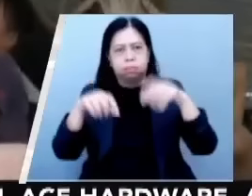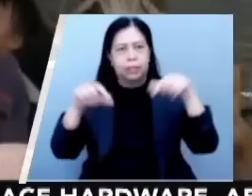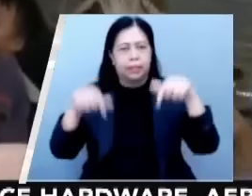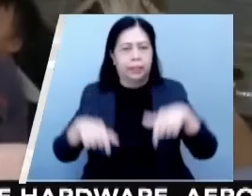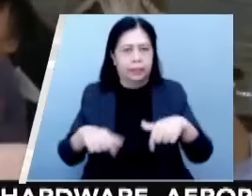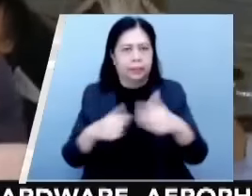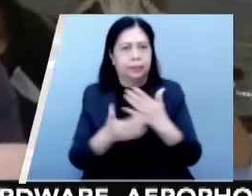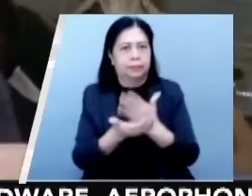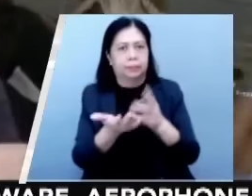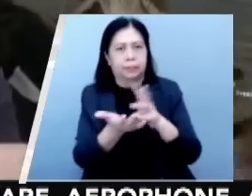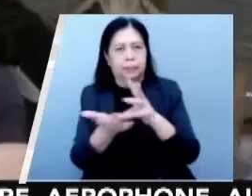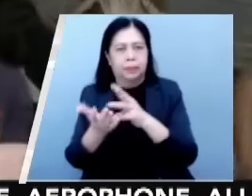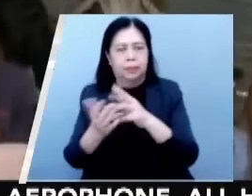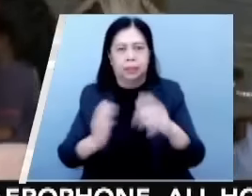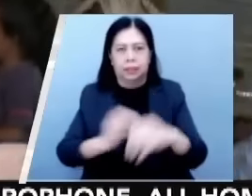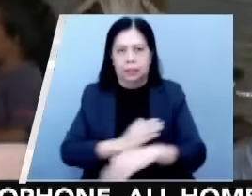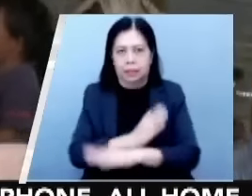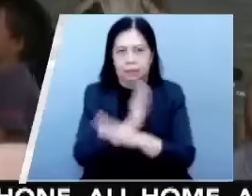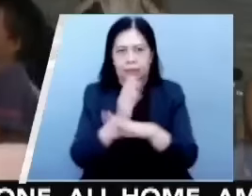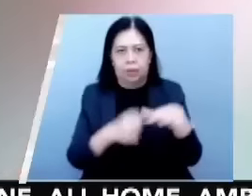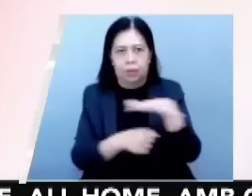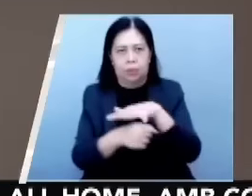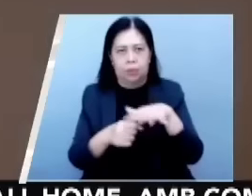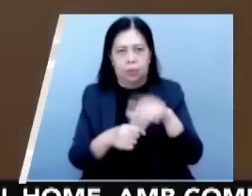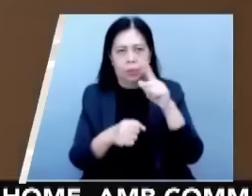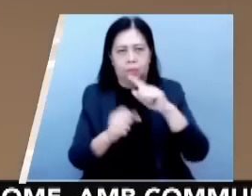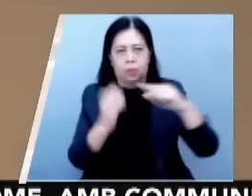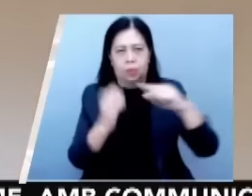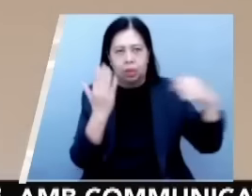Davao Region dahil sa shear line.